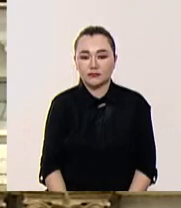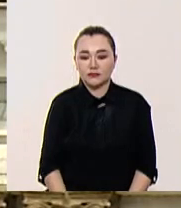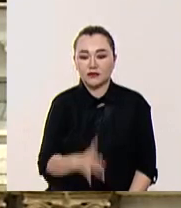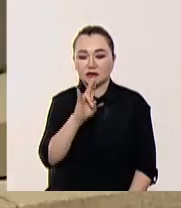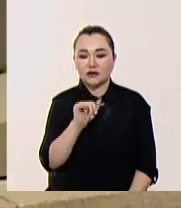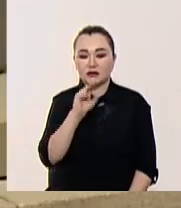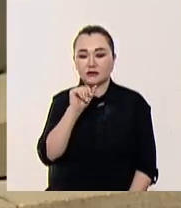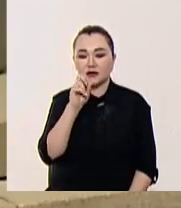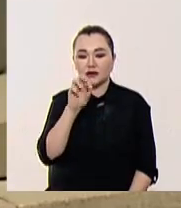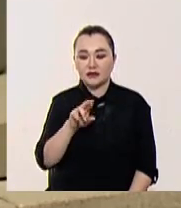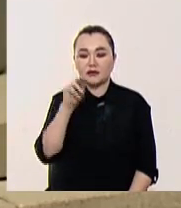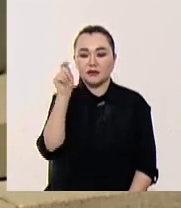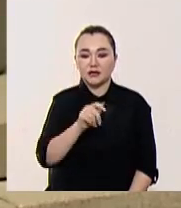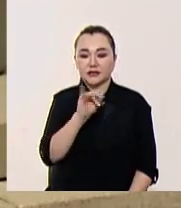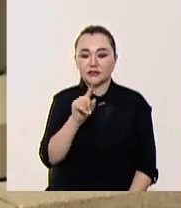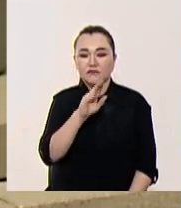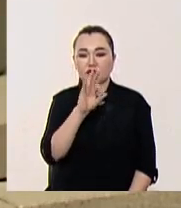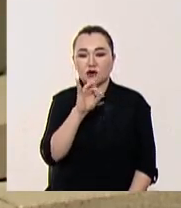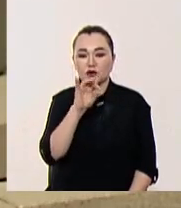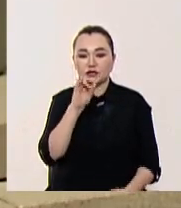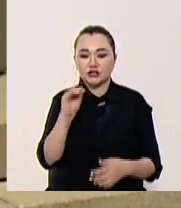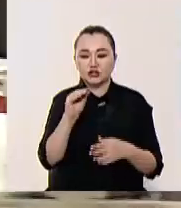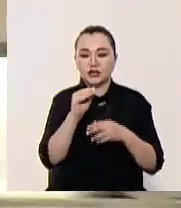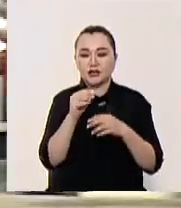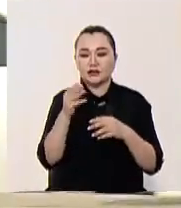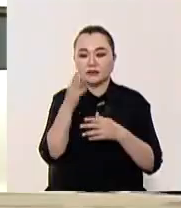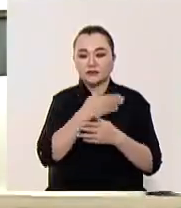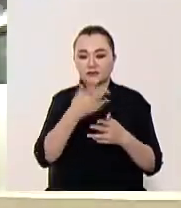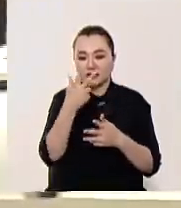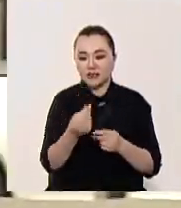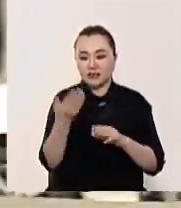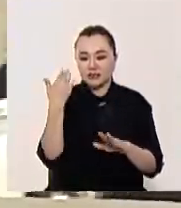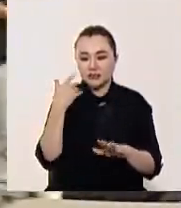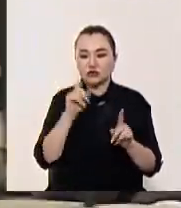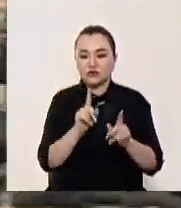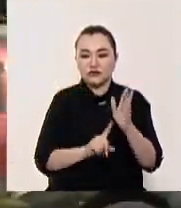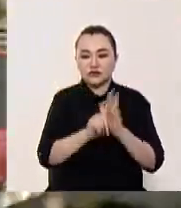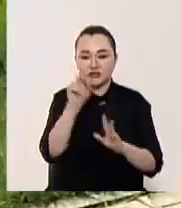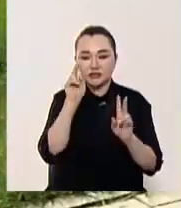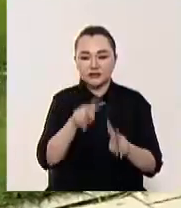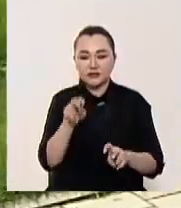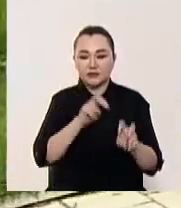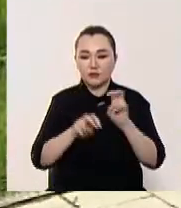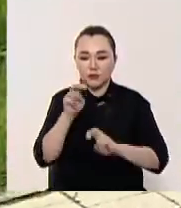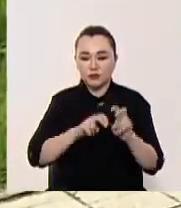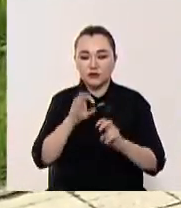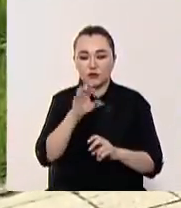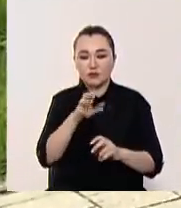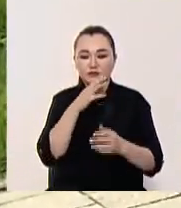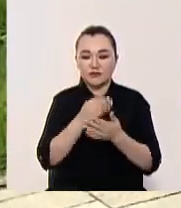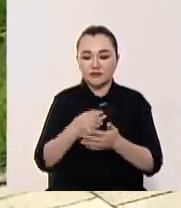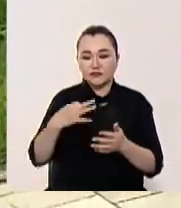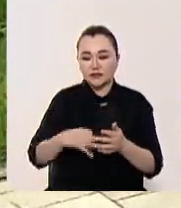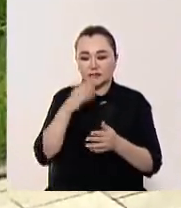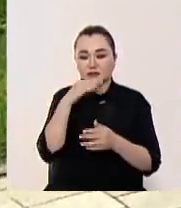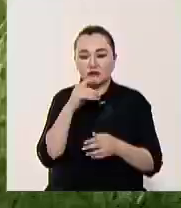Наталья Алексеева приехала из Воронежа в нашу страну всего 3 дня назад, но не знает, с чего начать поиски. Об отце своего сына рассказала,